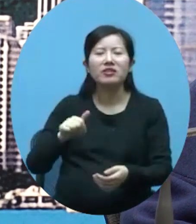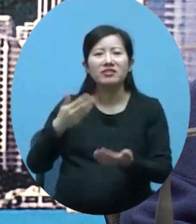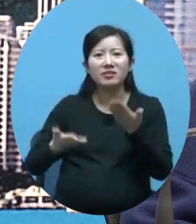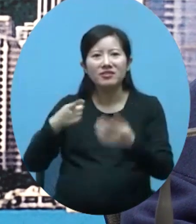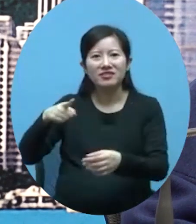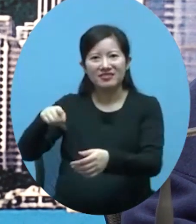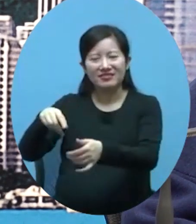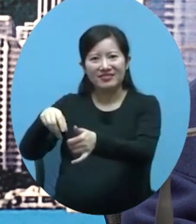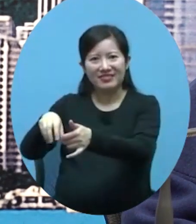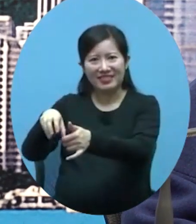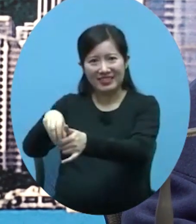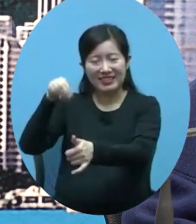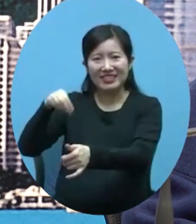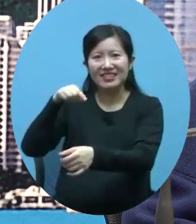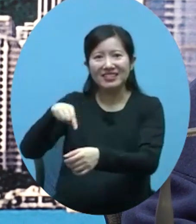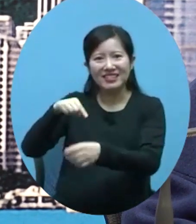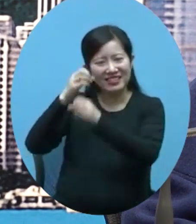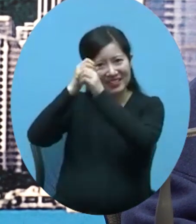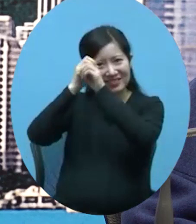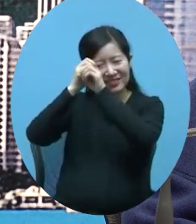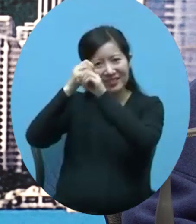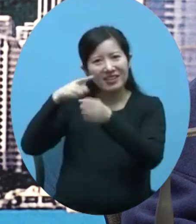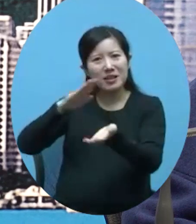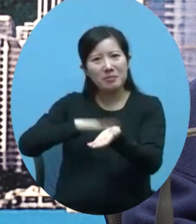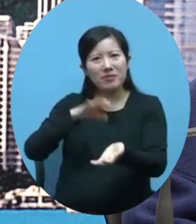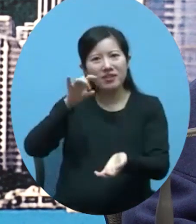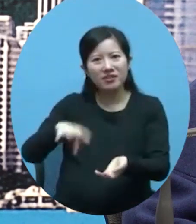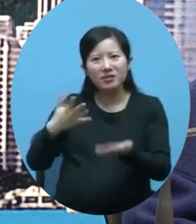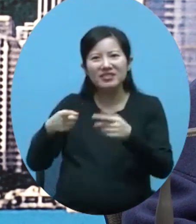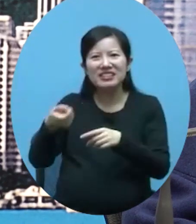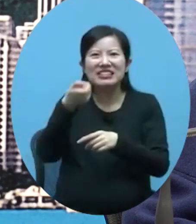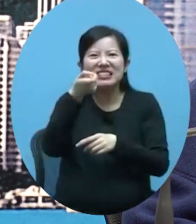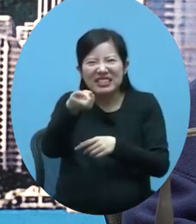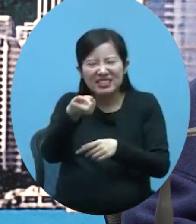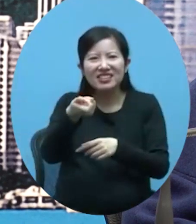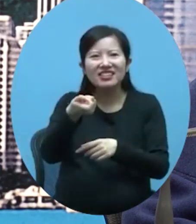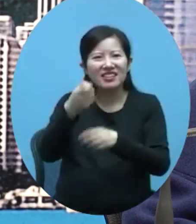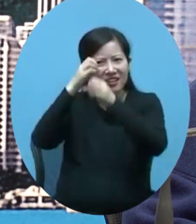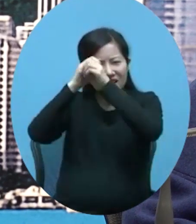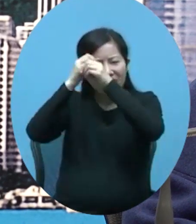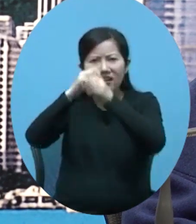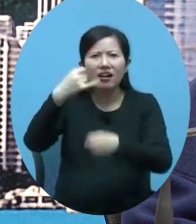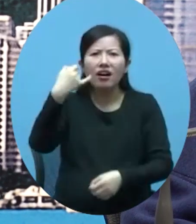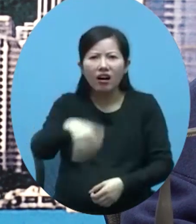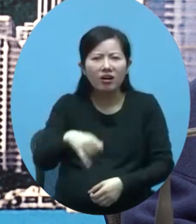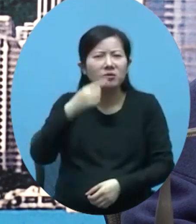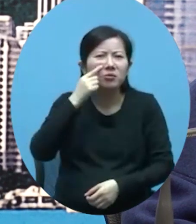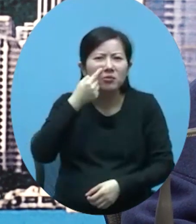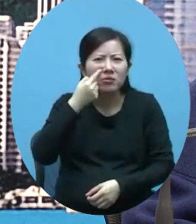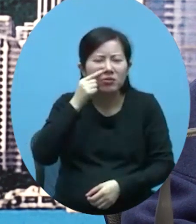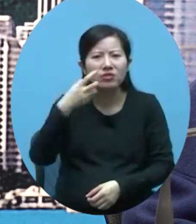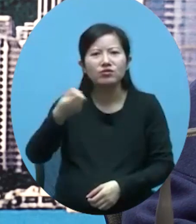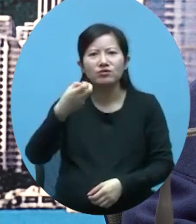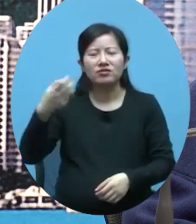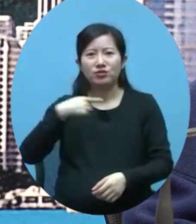或者是测试本身或者本身他的病毒本身可能已经很少未必会双得到都不出奇那所以就要翻